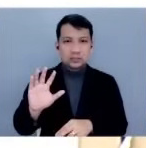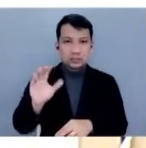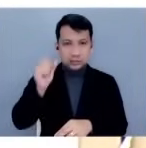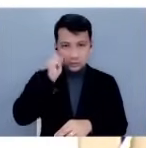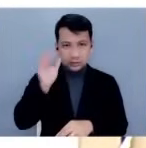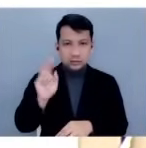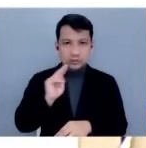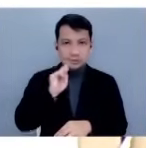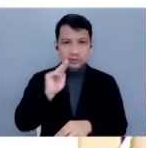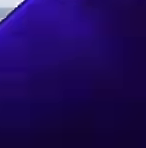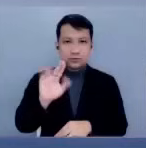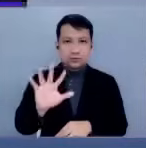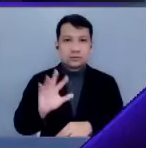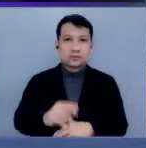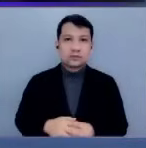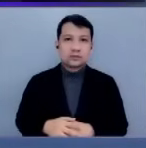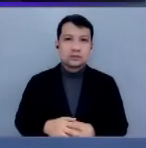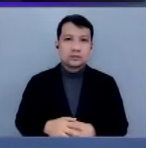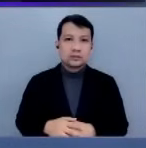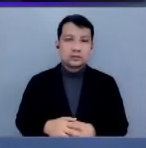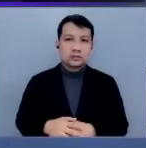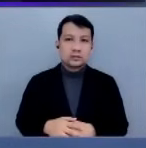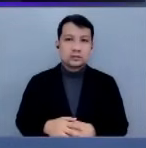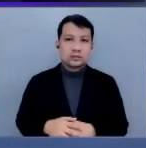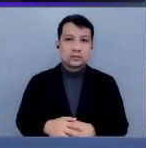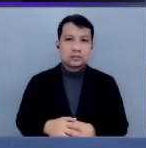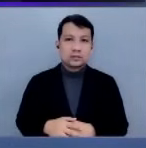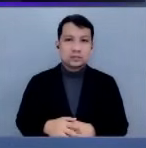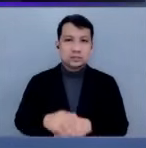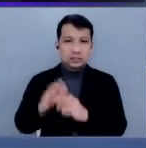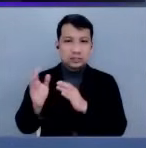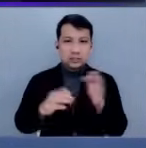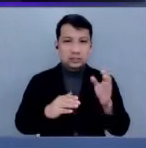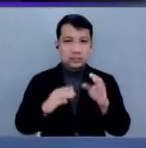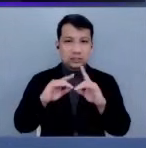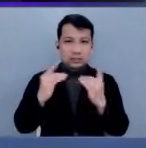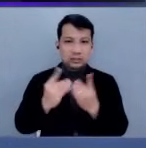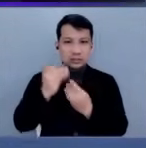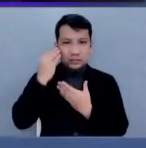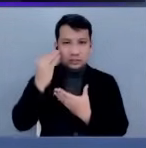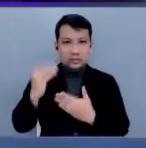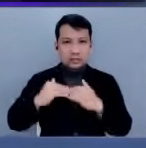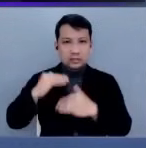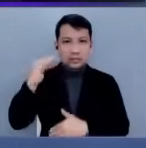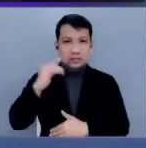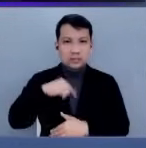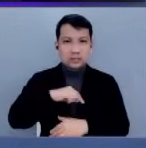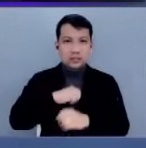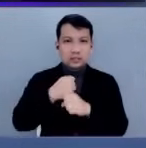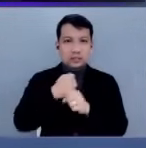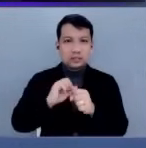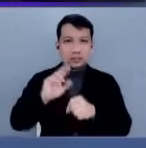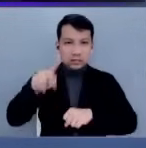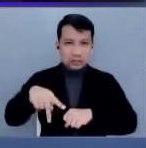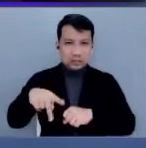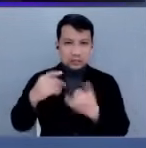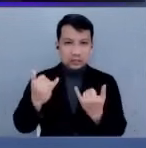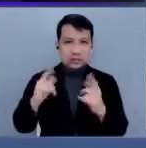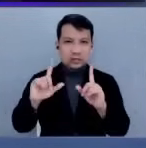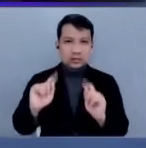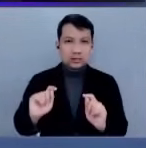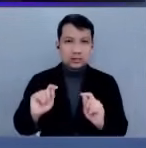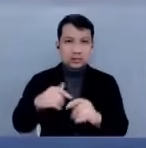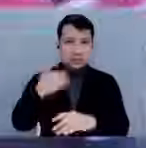Francisco, News 5. Plano ng DepEd na magdaos ng make-up classes tuwing Sabado sa darating